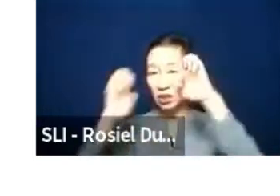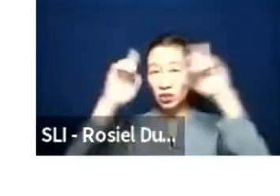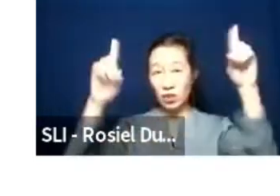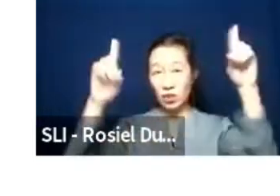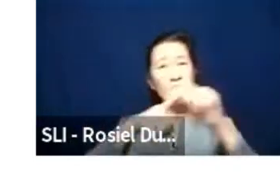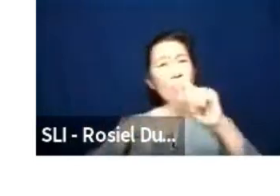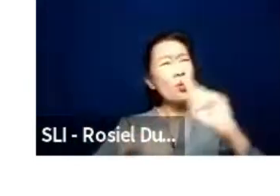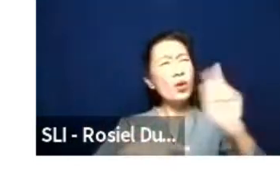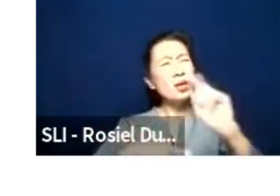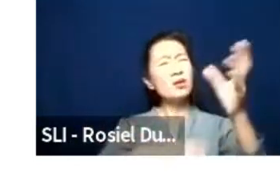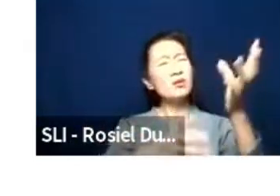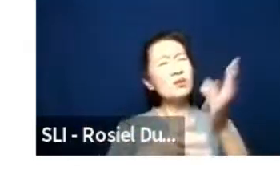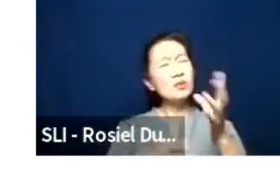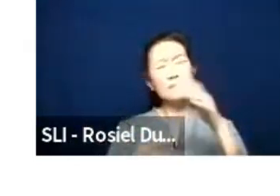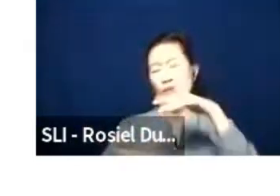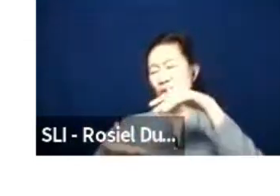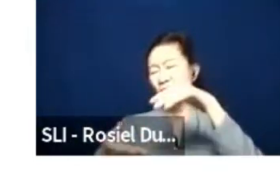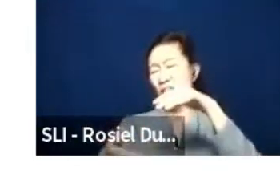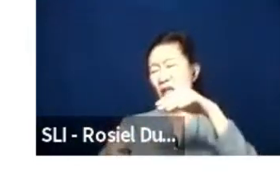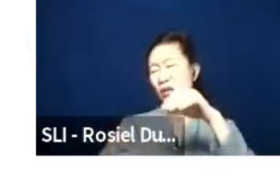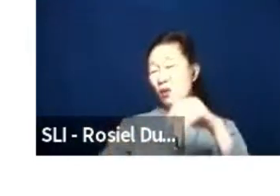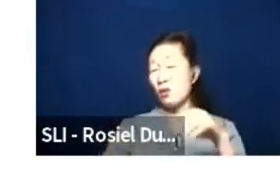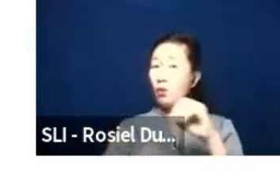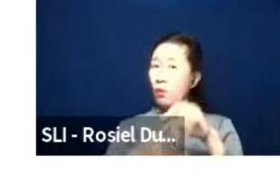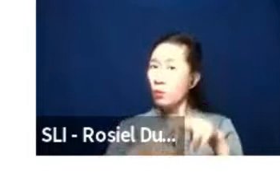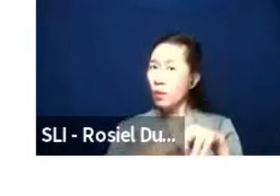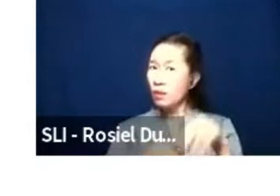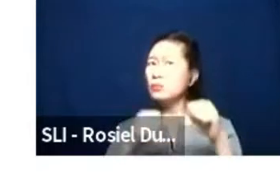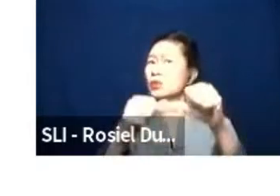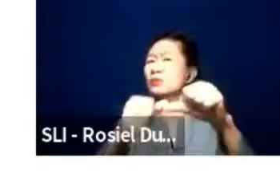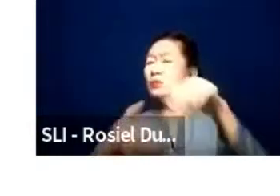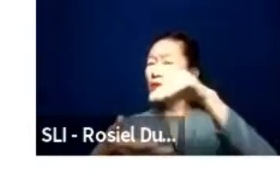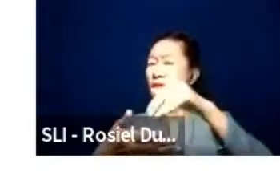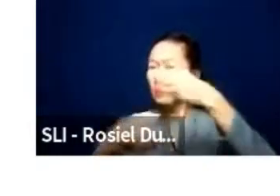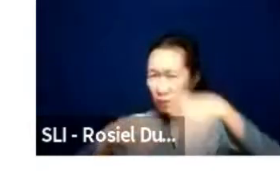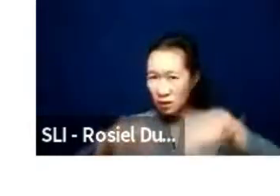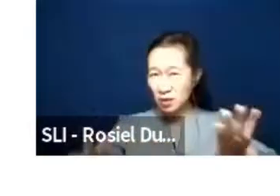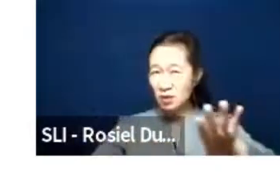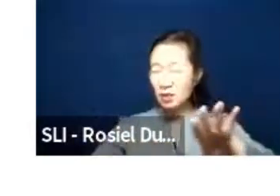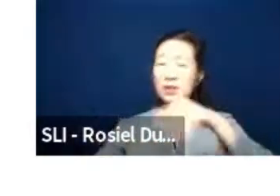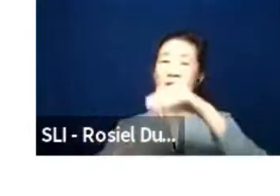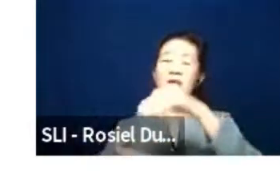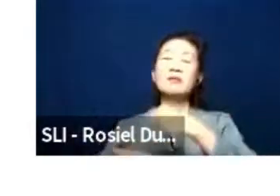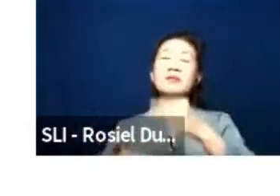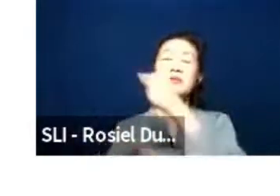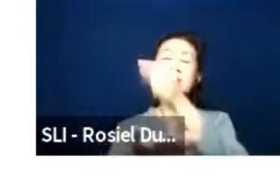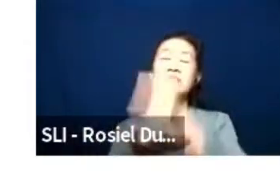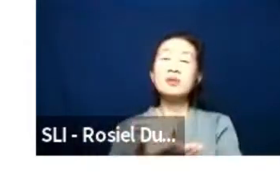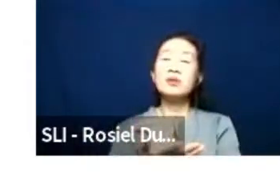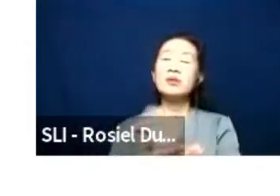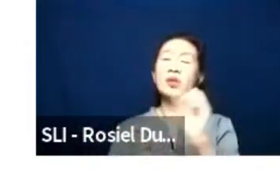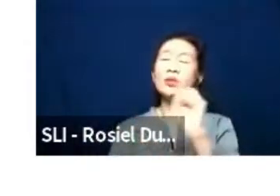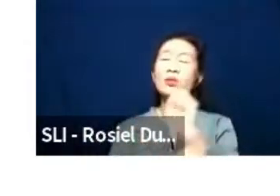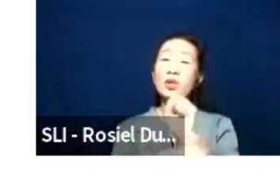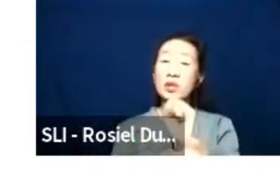Ano bang gusto niyang pag-aralan? Or mag-aaral ba siya pagkatapos mag-graduate? Anong gustong trabaho? At